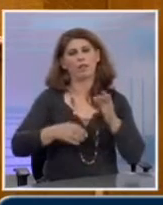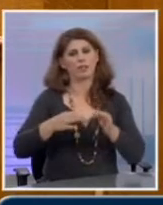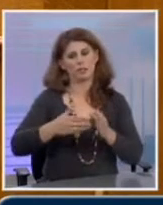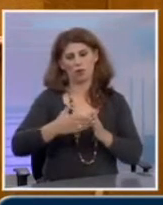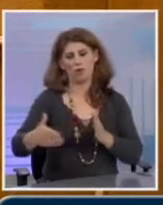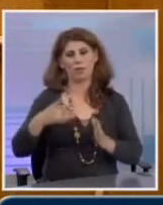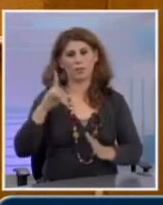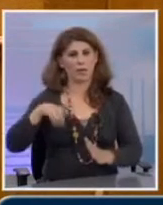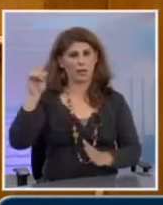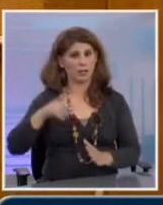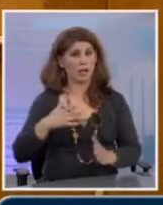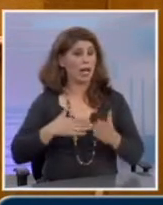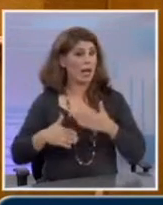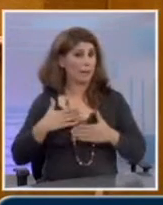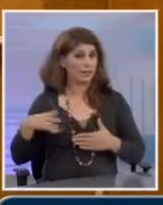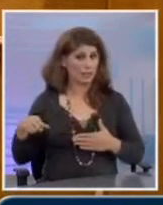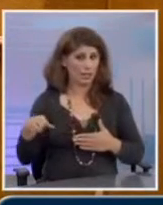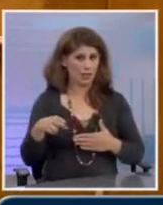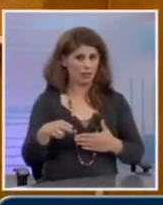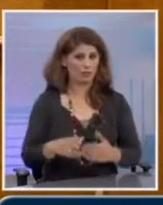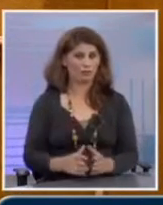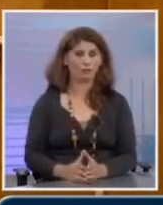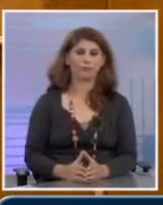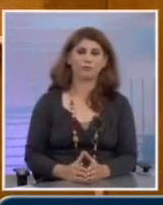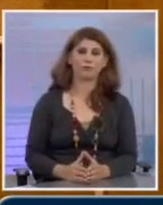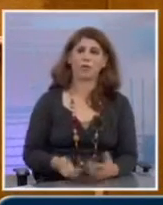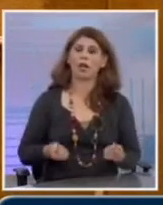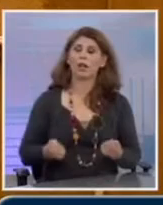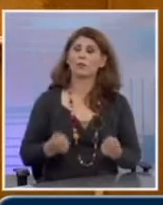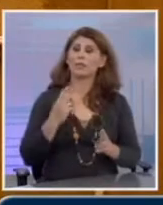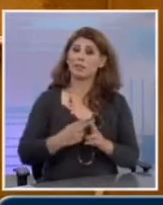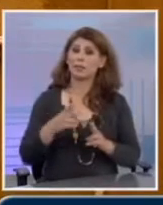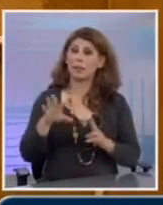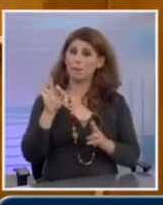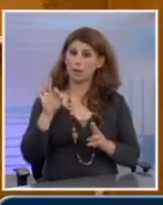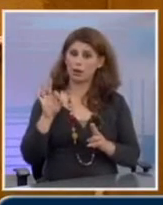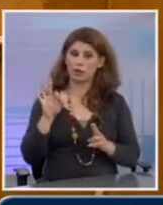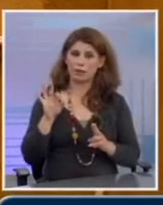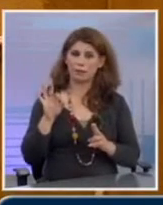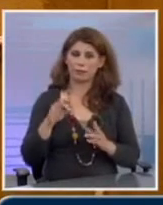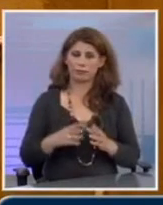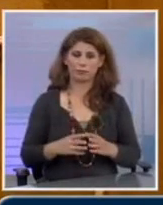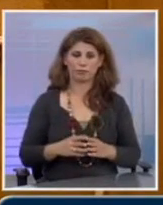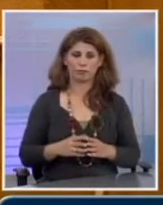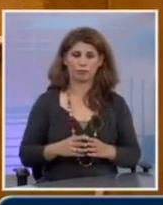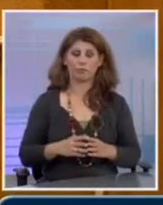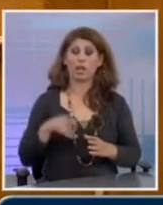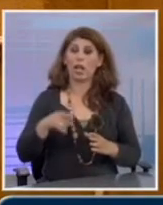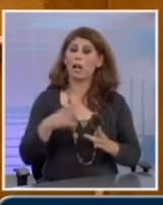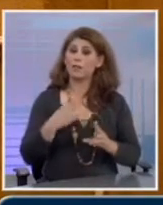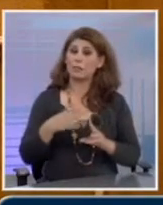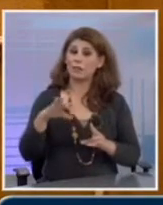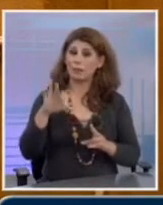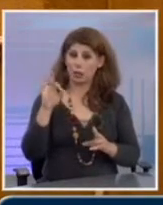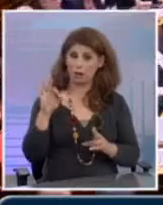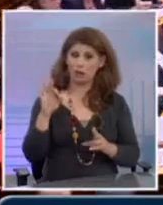Εμείς, αγαπητοί συνάδελφοι, κάναμε μια κρίσιμη επιλογή. Και αυτή την κρίσιμη επιλογή